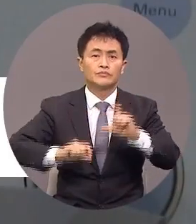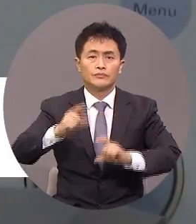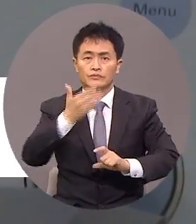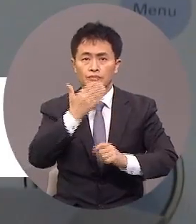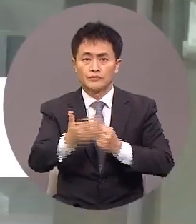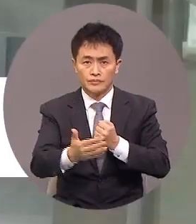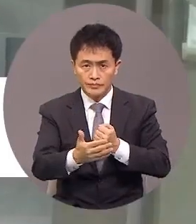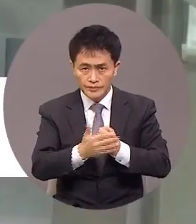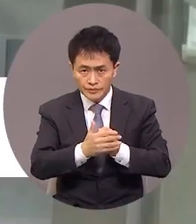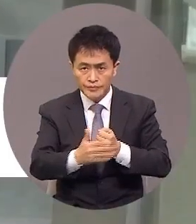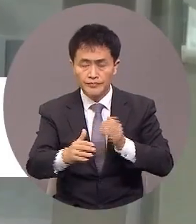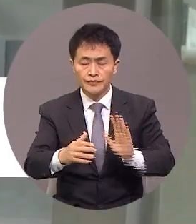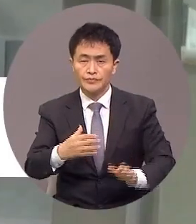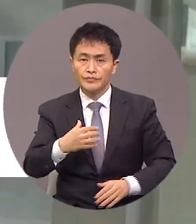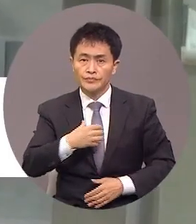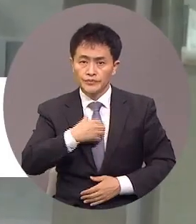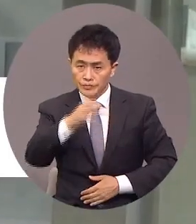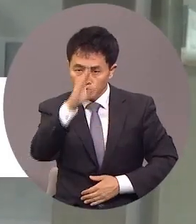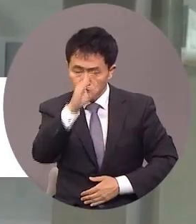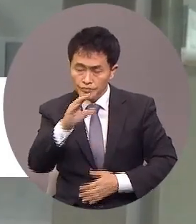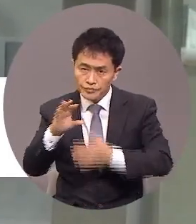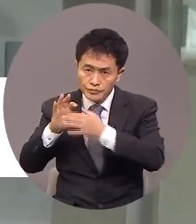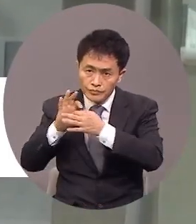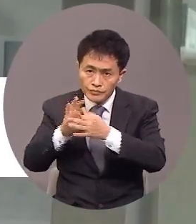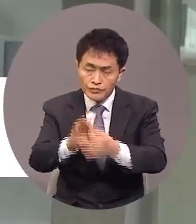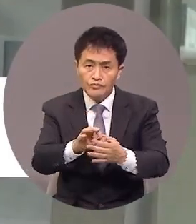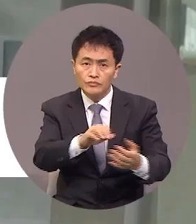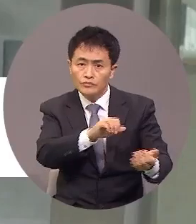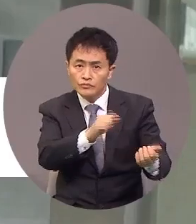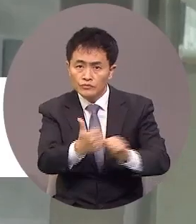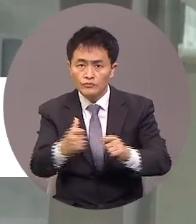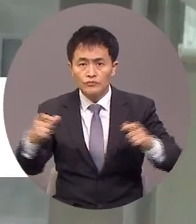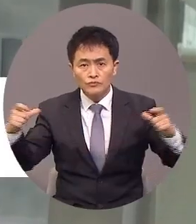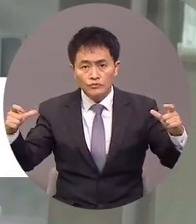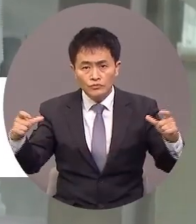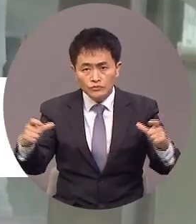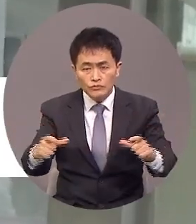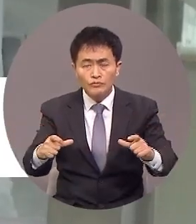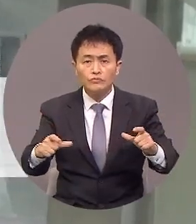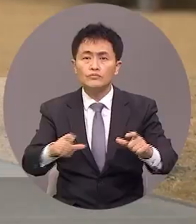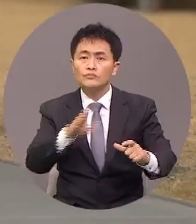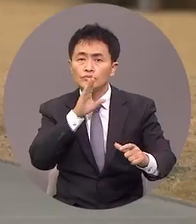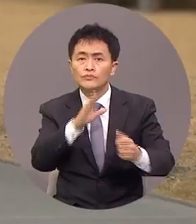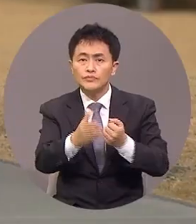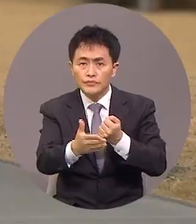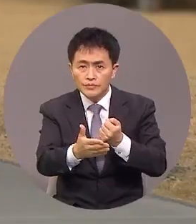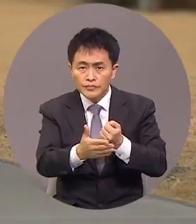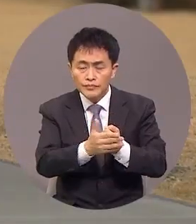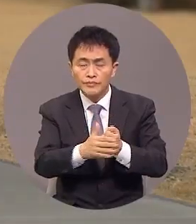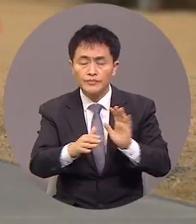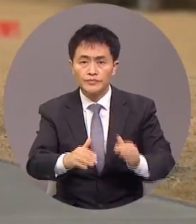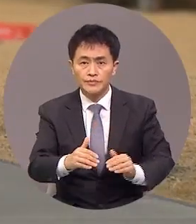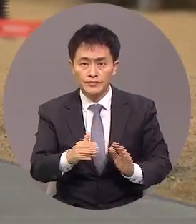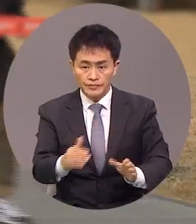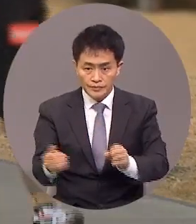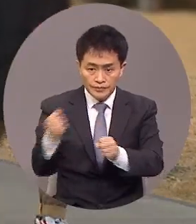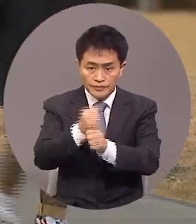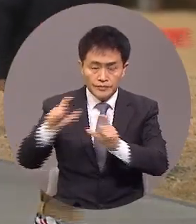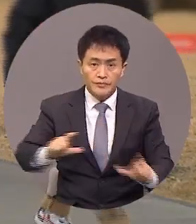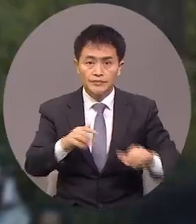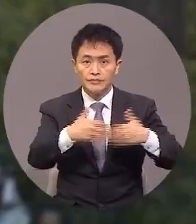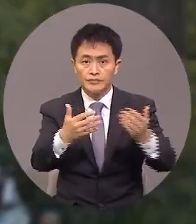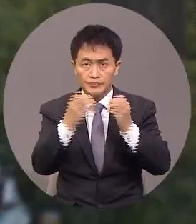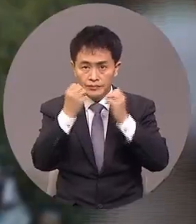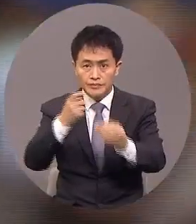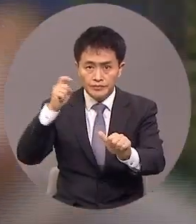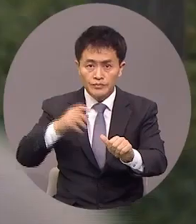없습니다. 위중증 진행이나 사망자가 현저히 줄어드는 건 사실이기 때문에 단계적 일상회복 이후 신규